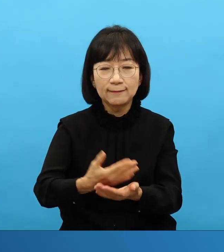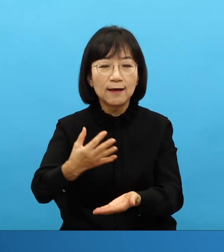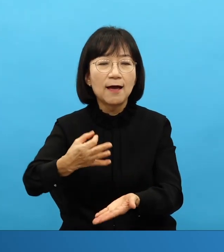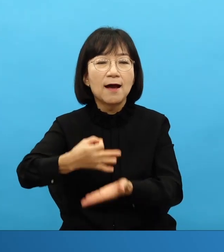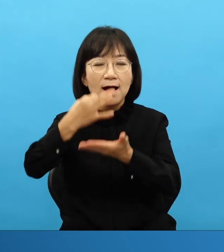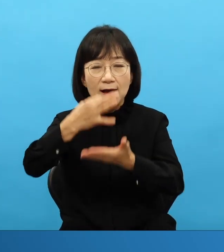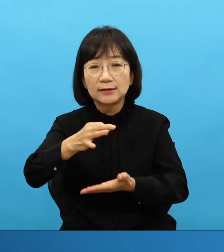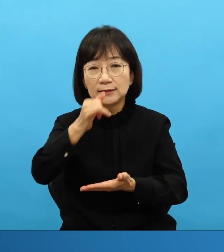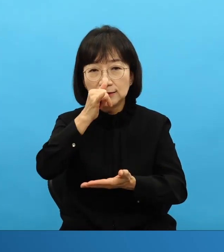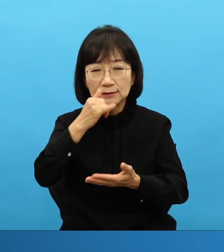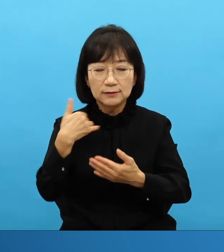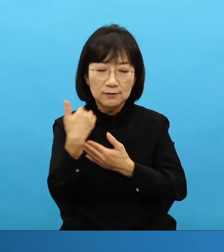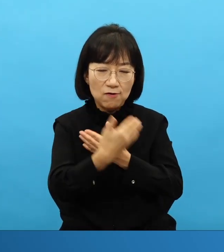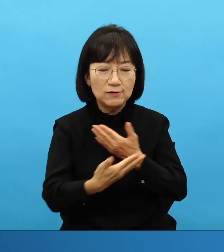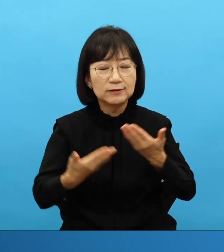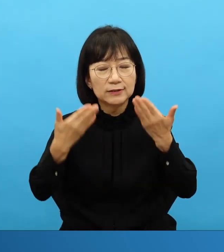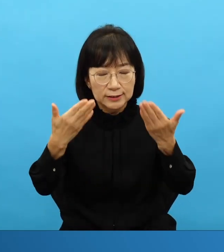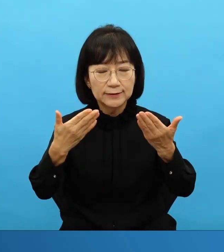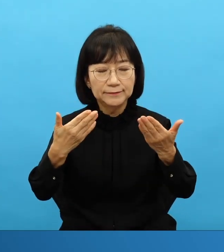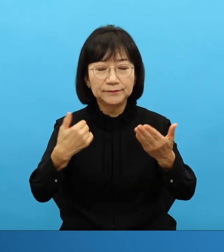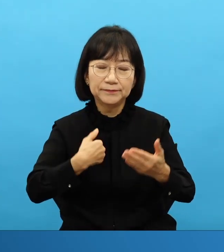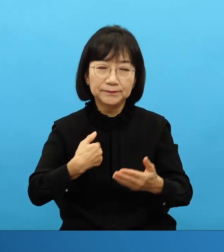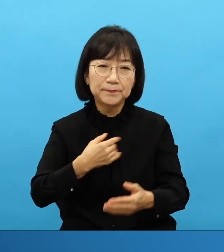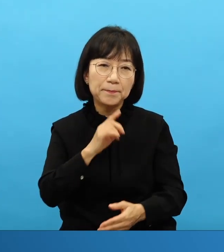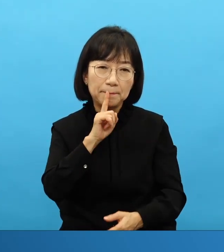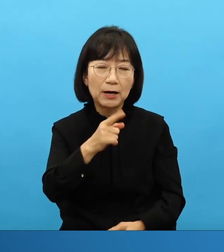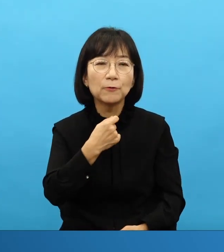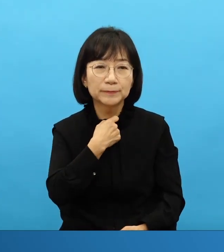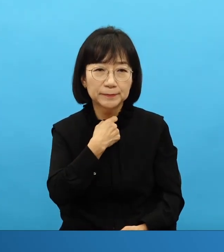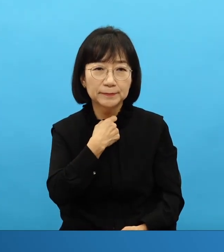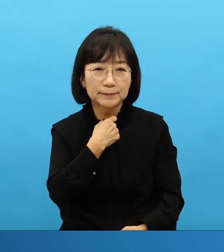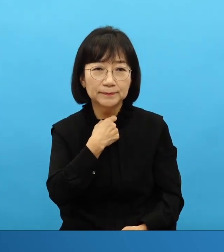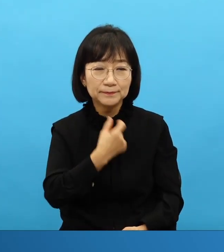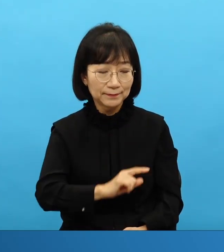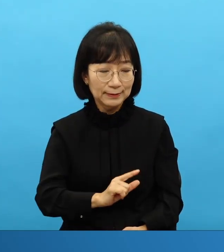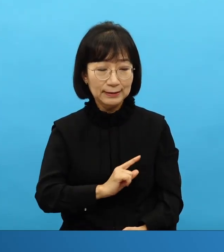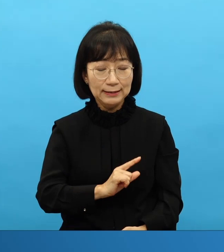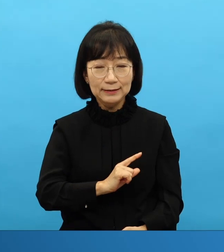有价值的献身。 그 정경신 군사님이